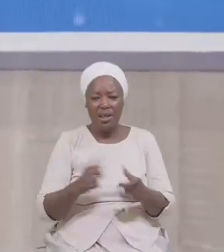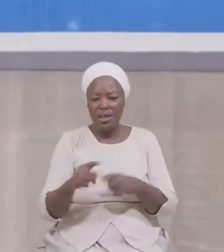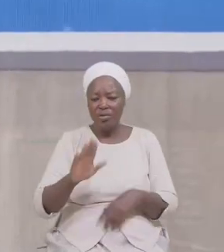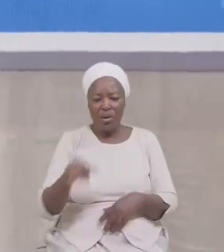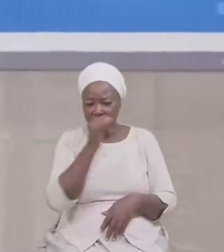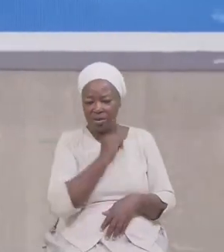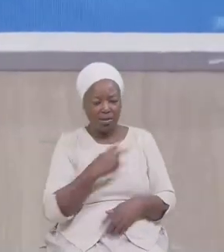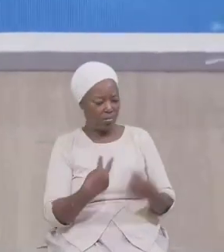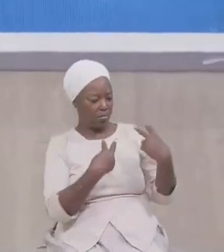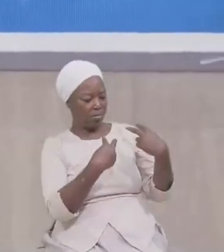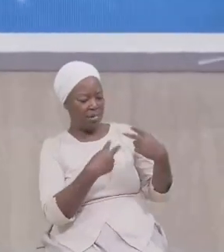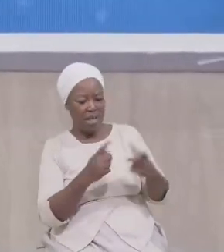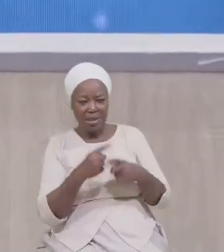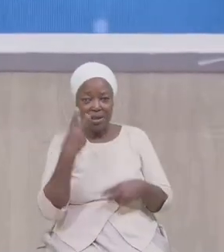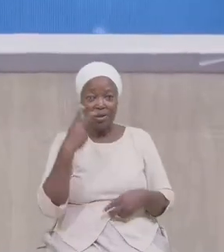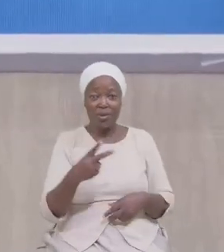regardé derrière et ils ont vu